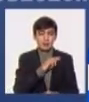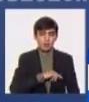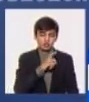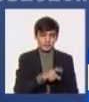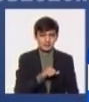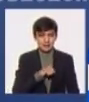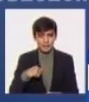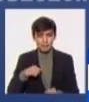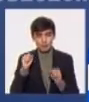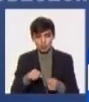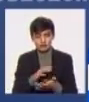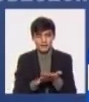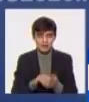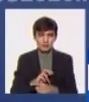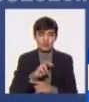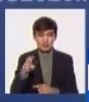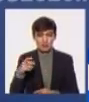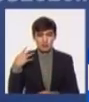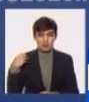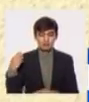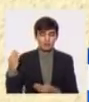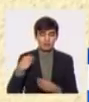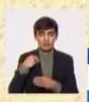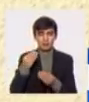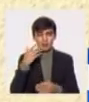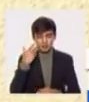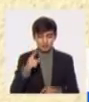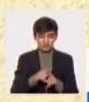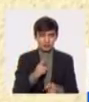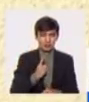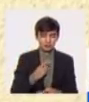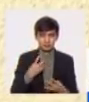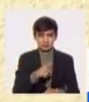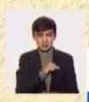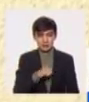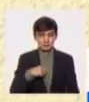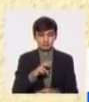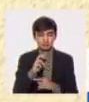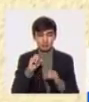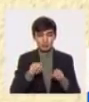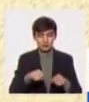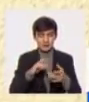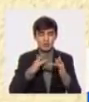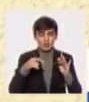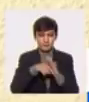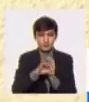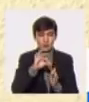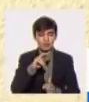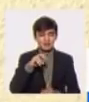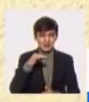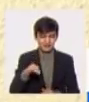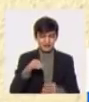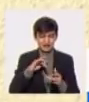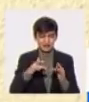не дожидаясь, когда это сделает его работодатель. Заявление подается онлайн через сервис «Электронное обращение»